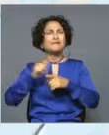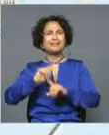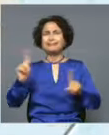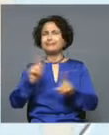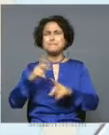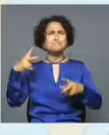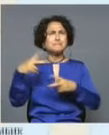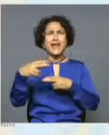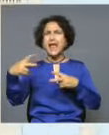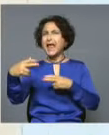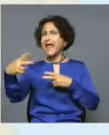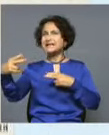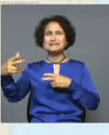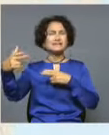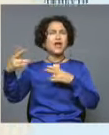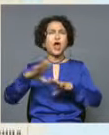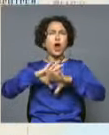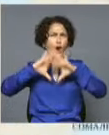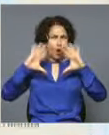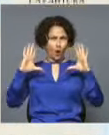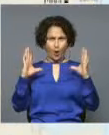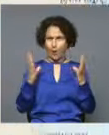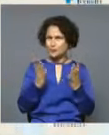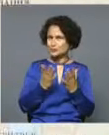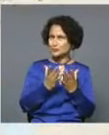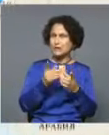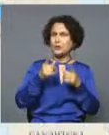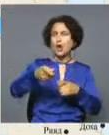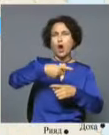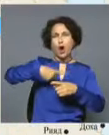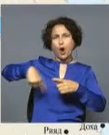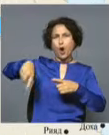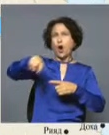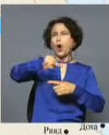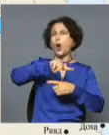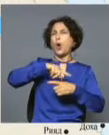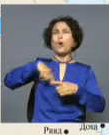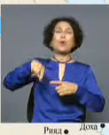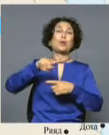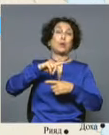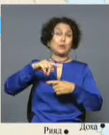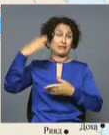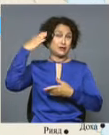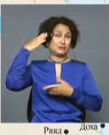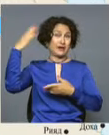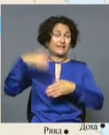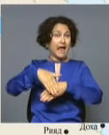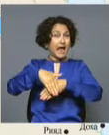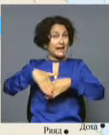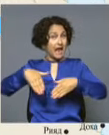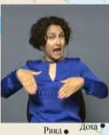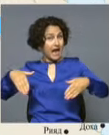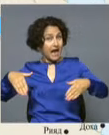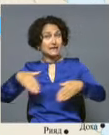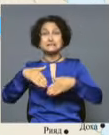непрекъсваемата езикова общност, която се намира около държавните граници на България. Защото има разлика